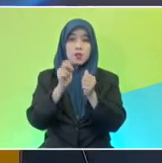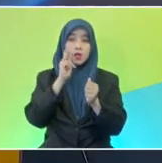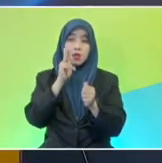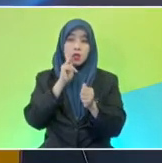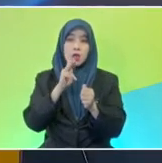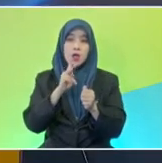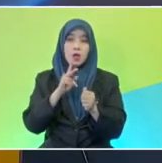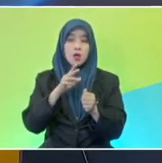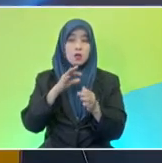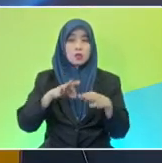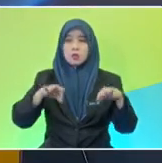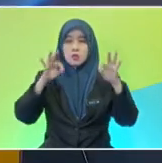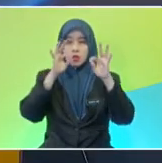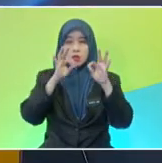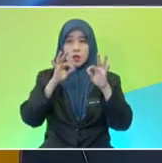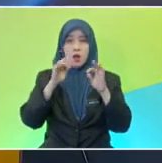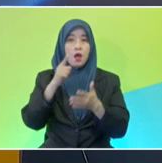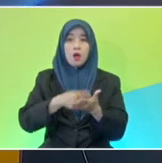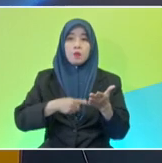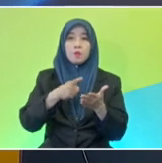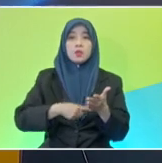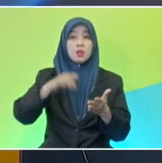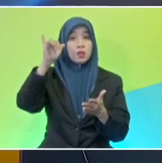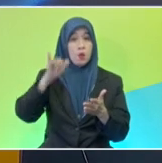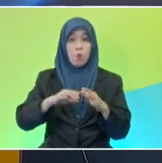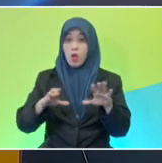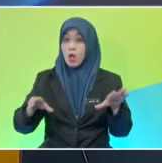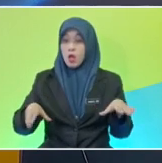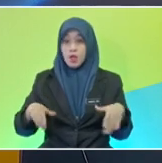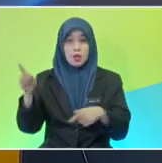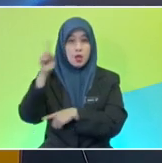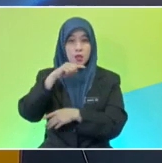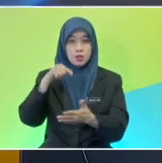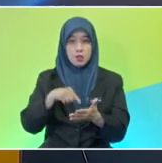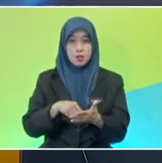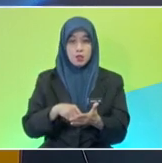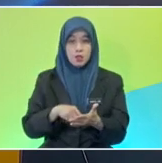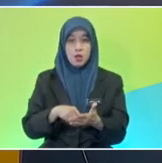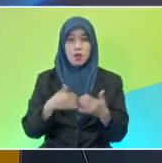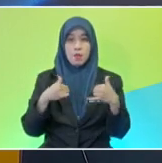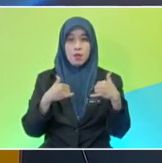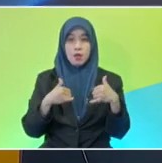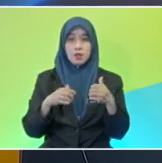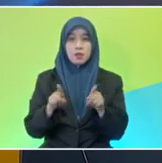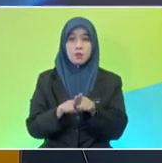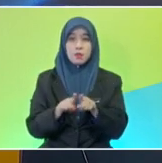dengan adik awak apa yang awak lakukan hari ni. Jadi dia kenalah main dengan kakak, dengan adik dia, dengan kakak dia ke kan, untuk bersama-sama cerita apa yang dia buat dekat